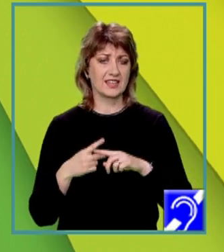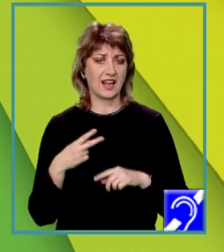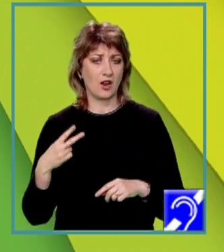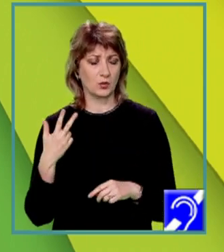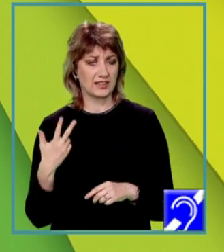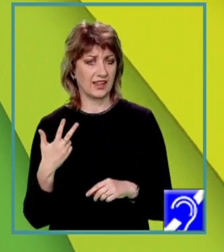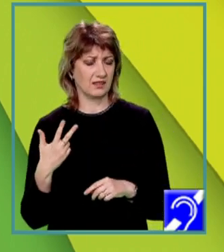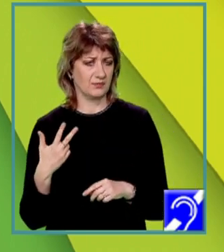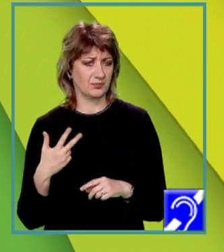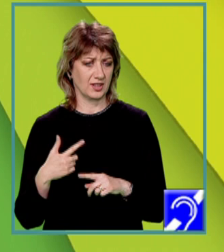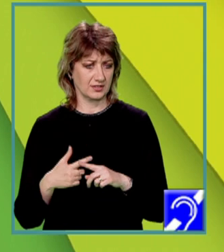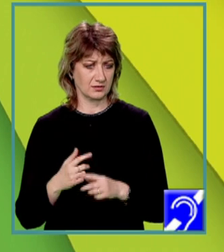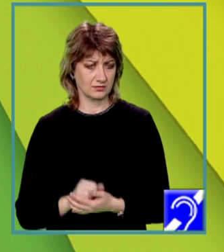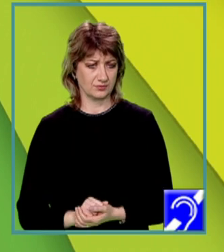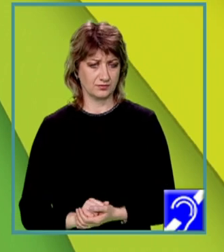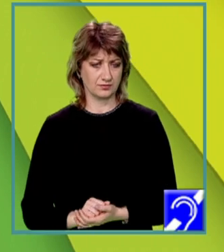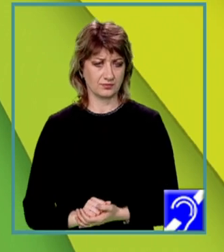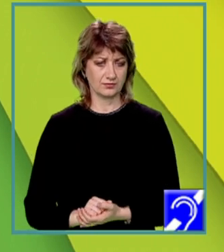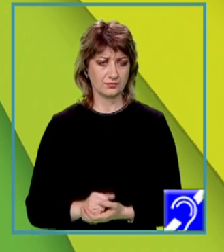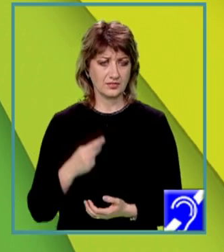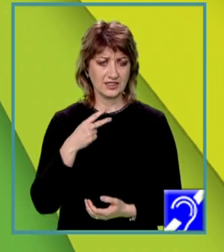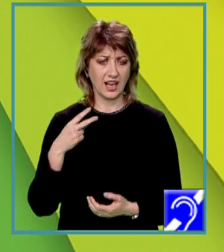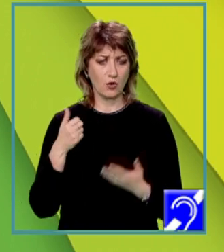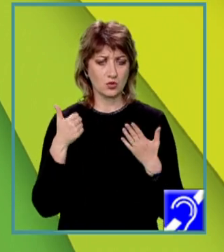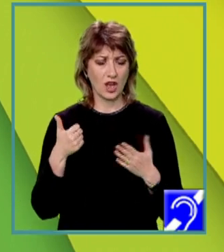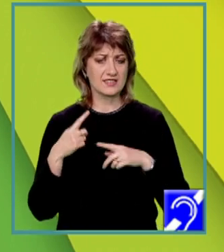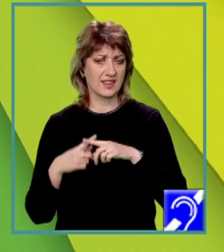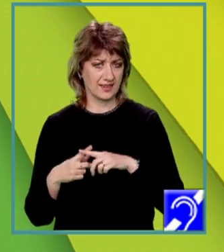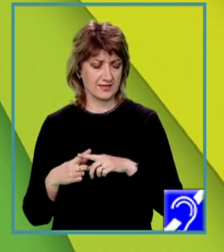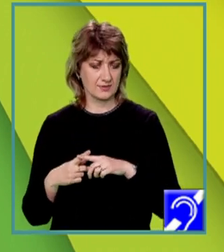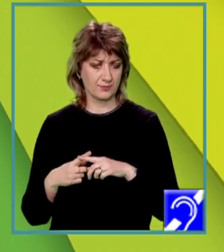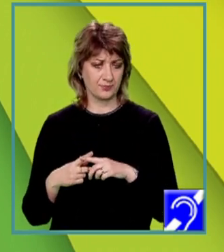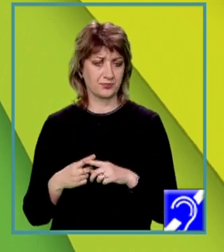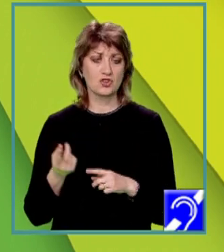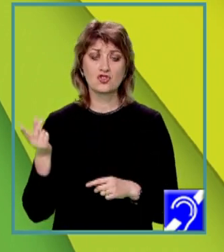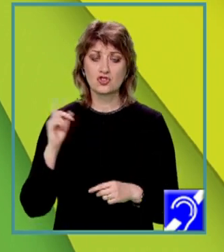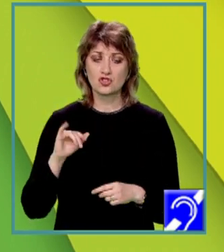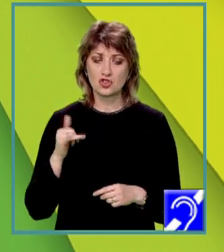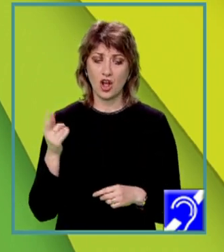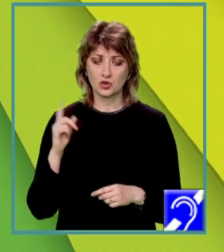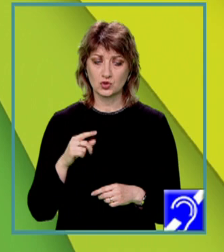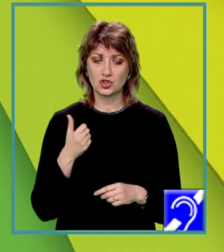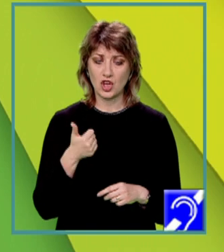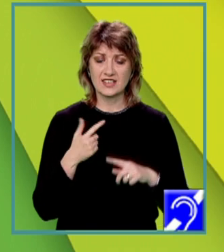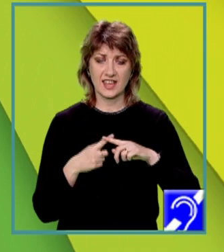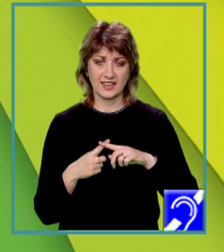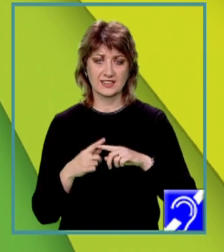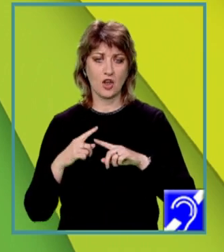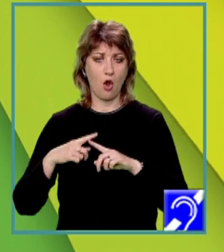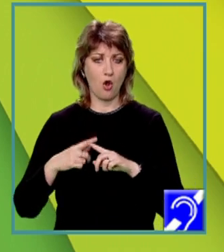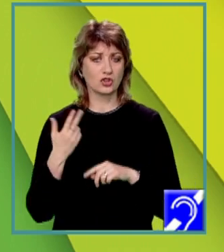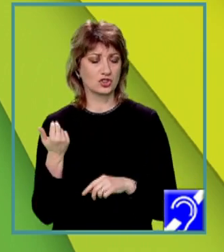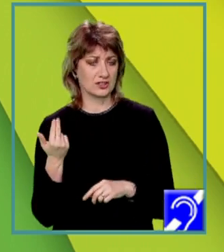x Aici este egal cu șase x și atunci 6 x ori